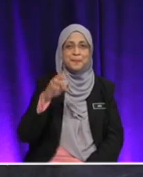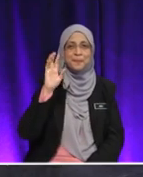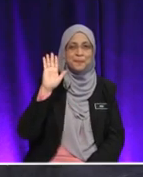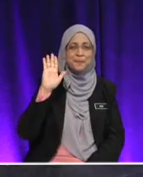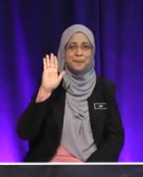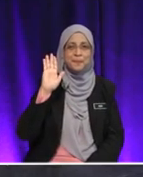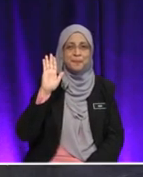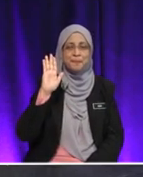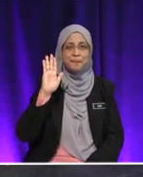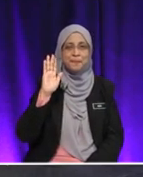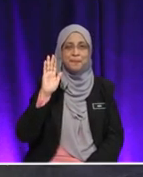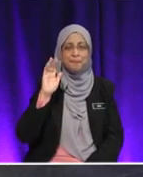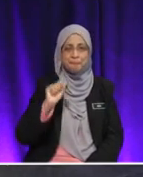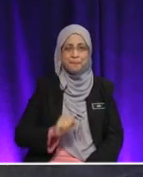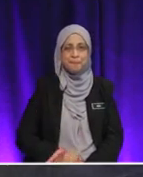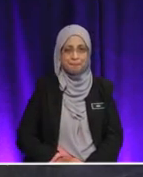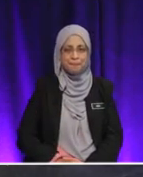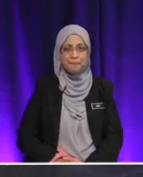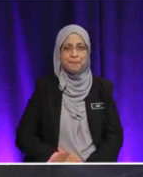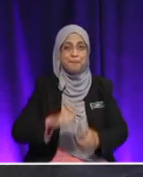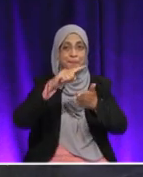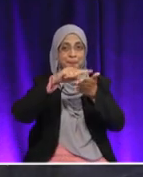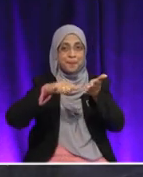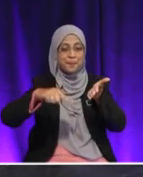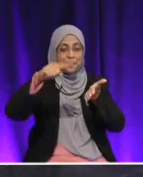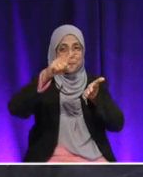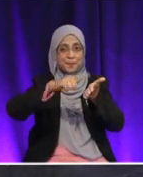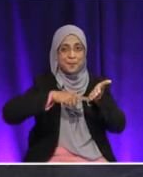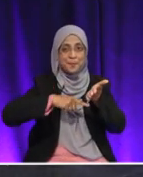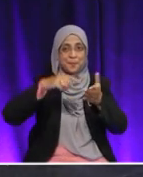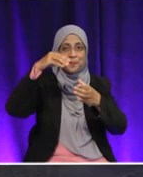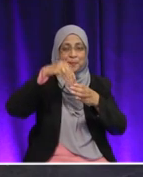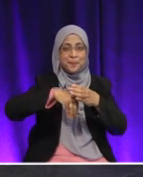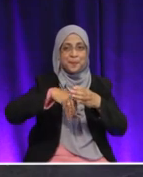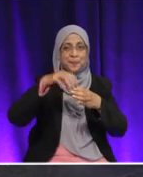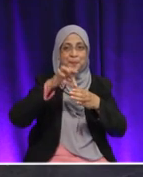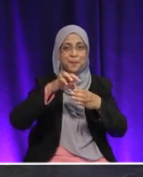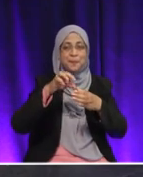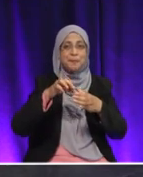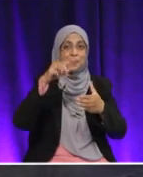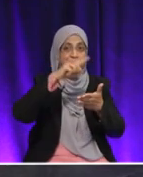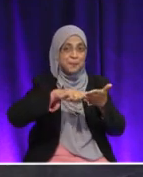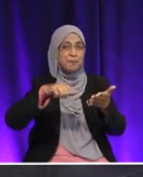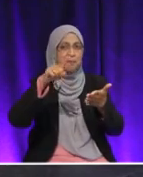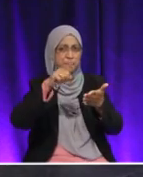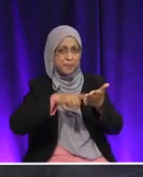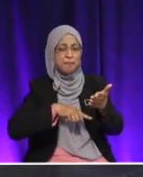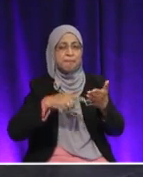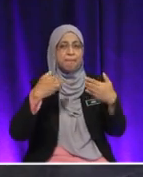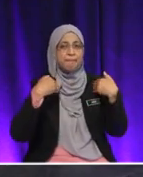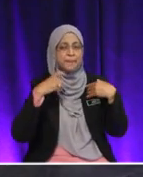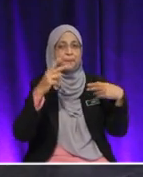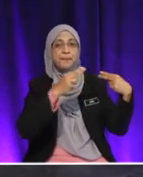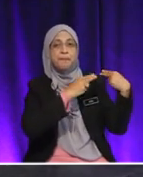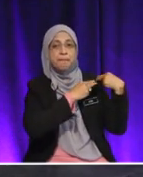mengundi dalam pilihan Raya tepat sekali mengundi dalam pilihan Raya merupakan salah satu tanggung jawab setiap